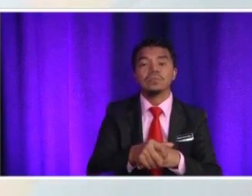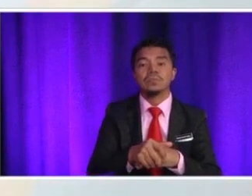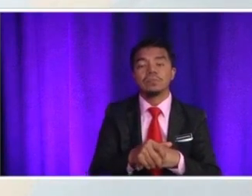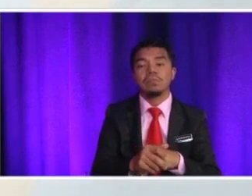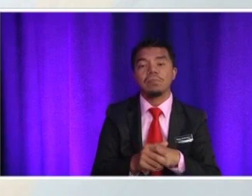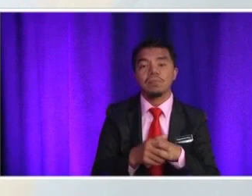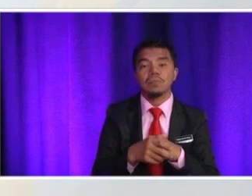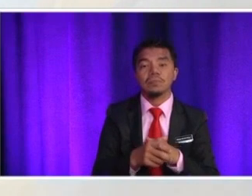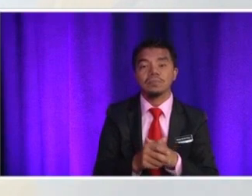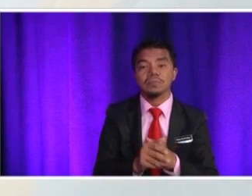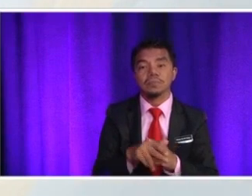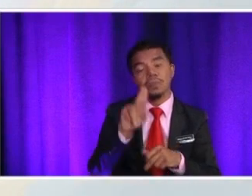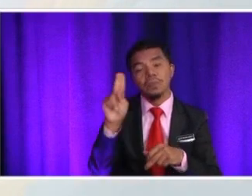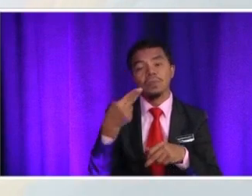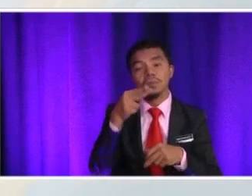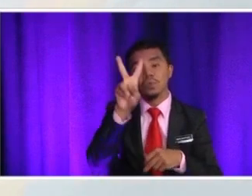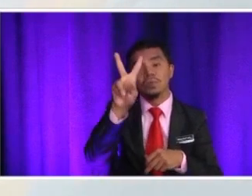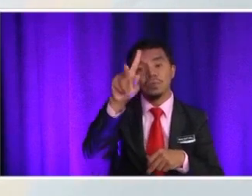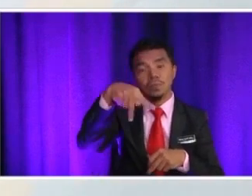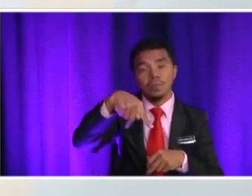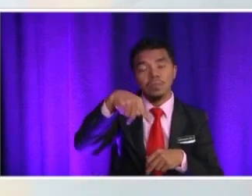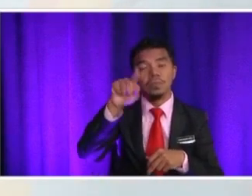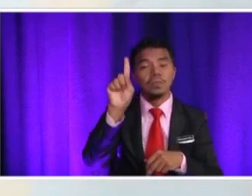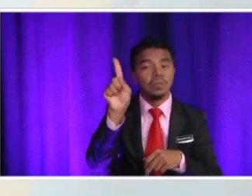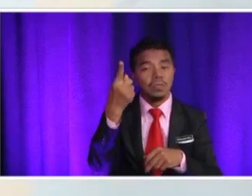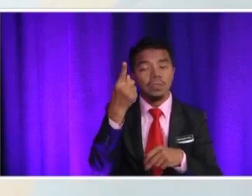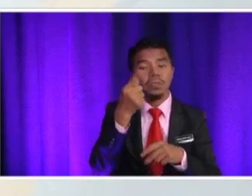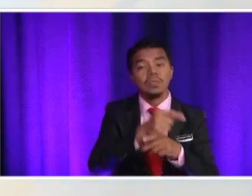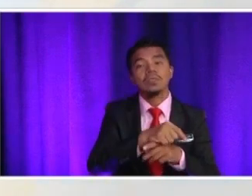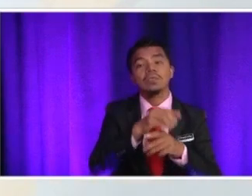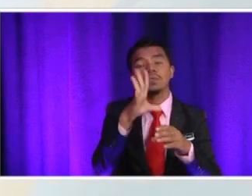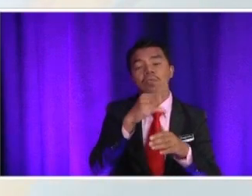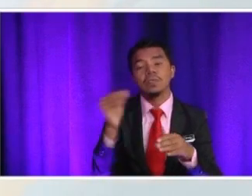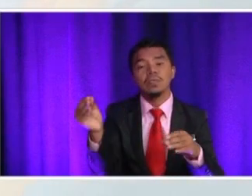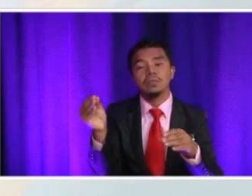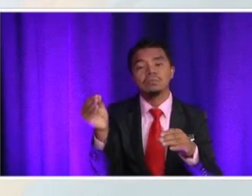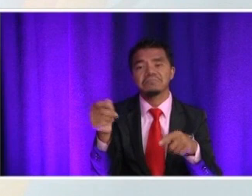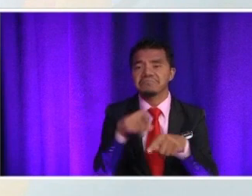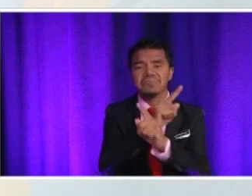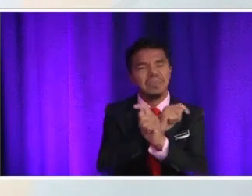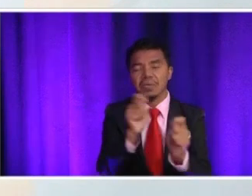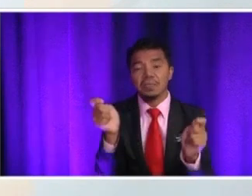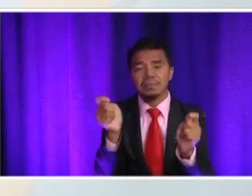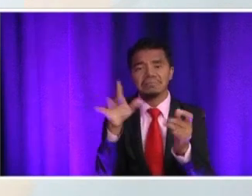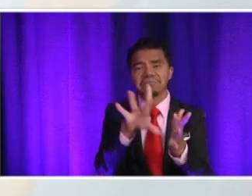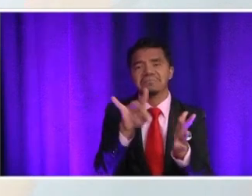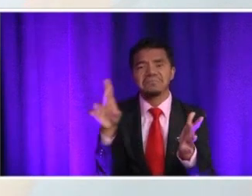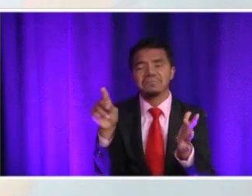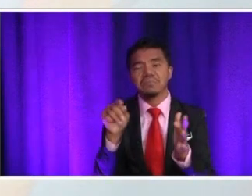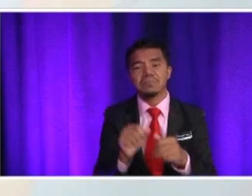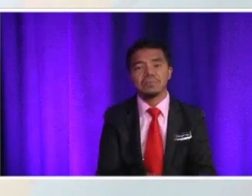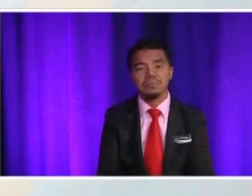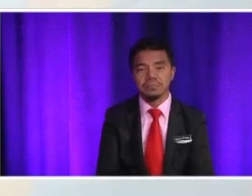ditawarkan dalam perniagaannya. Dan yang kedua, tidak banyak pilihan. Okey. Jadi maknanya